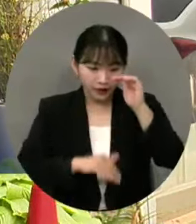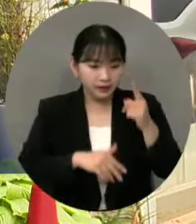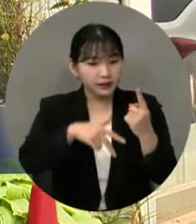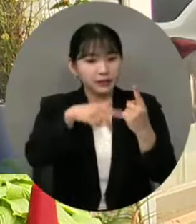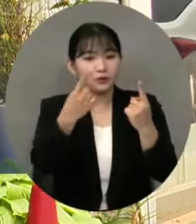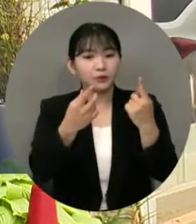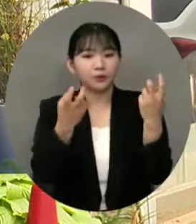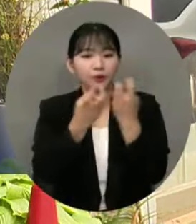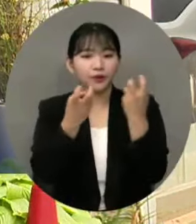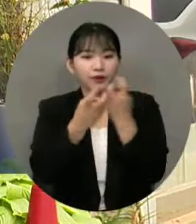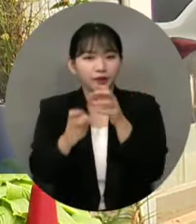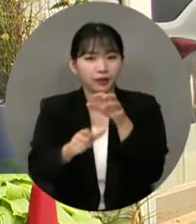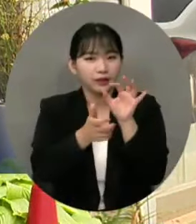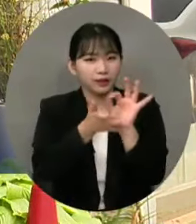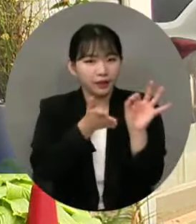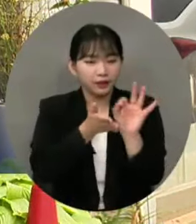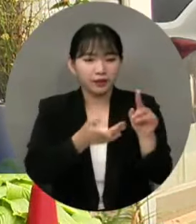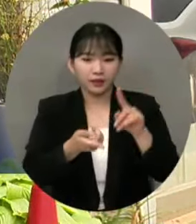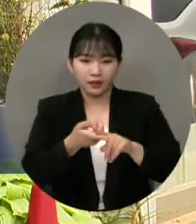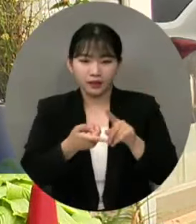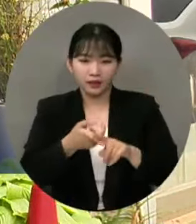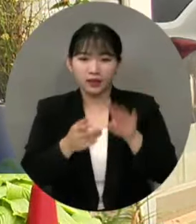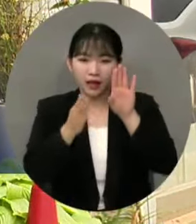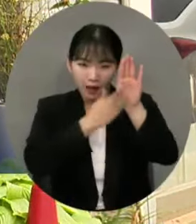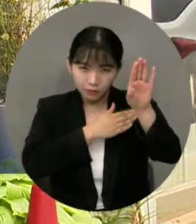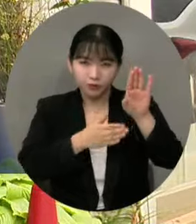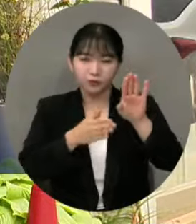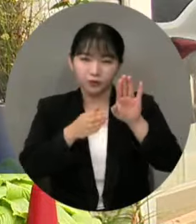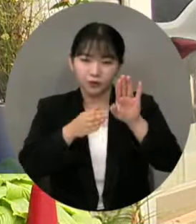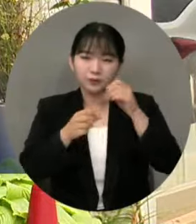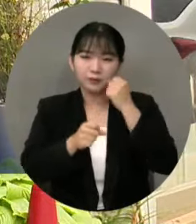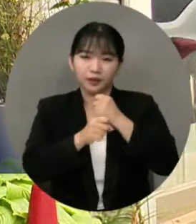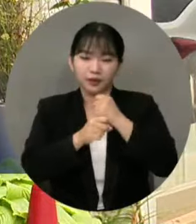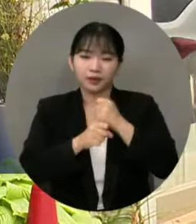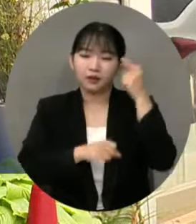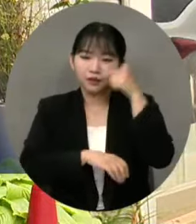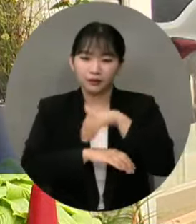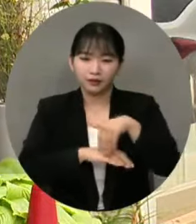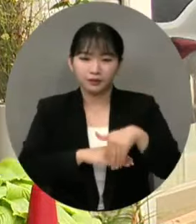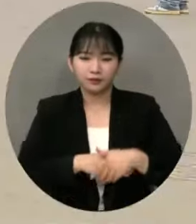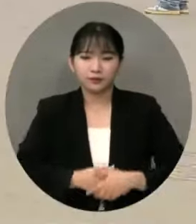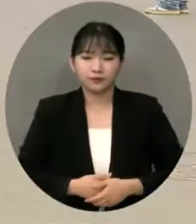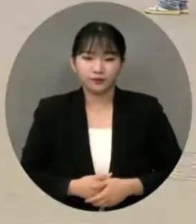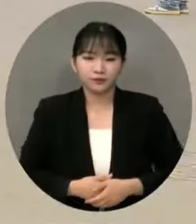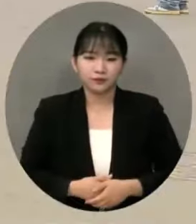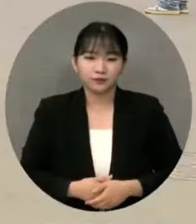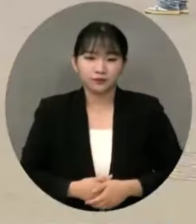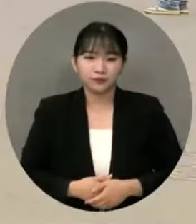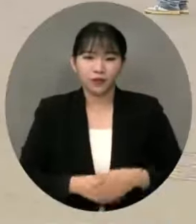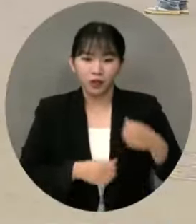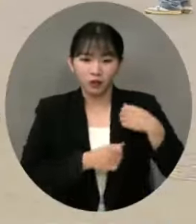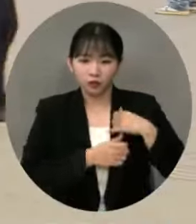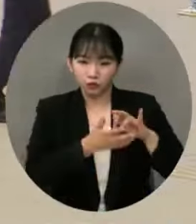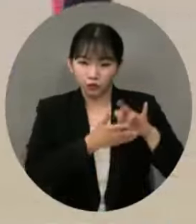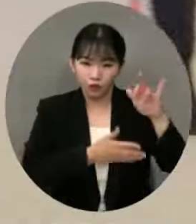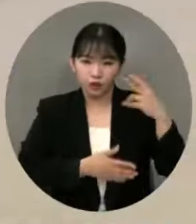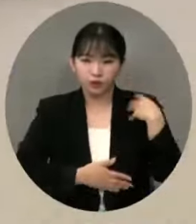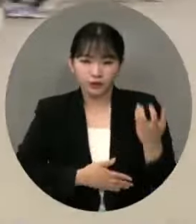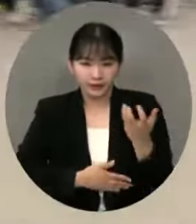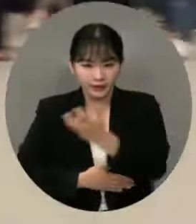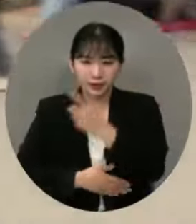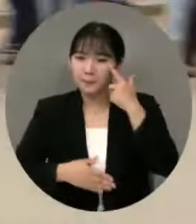1조를 어떻게 활용할지에 대해서는 이제 앞으로 만들어 가야 할 과제이고요. 군 공항 무안